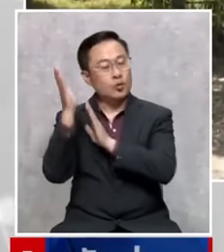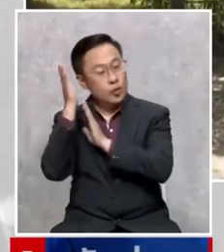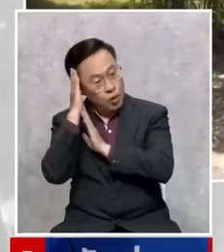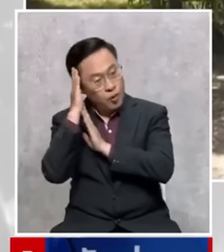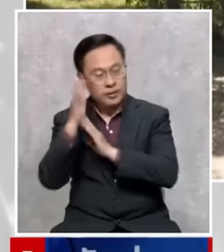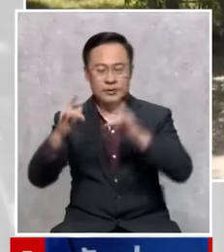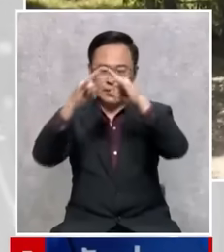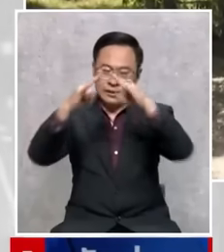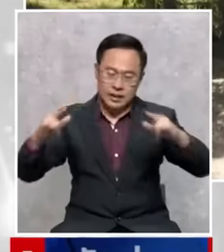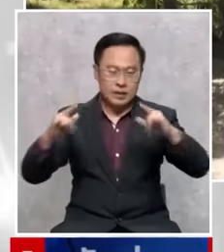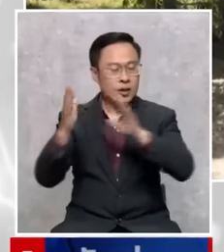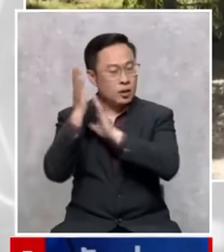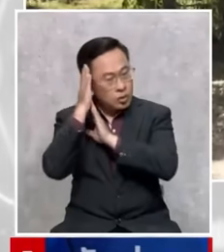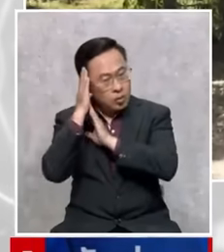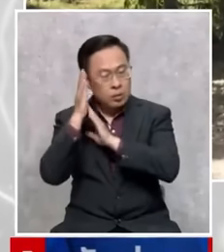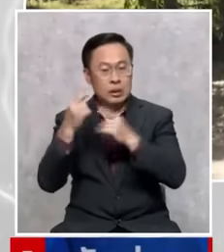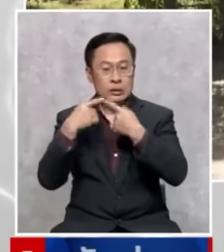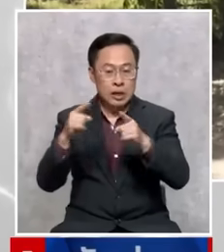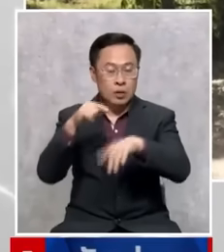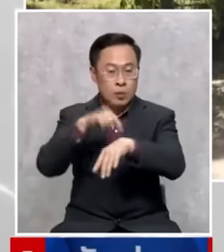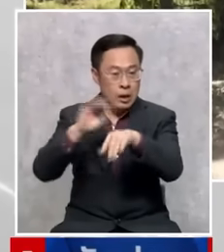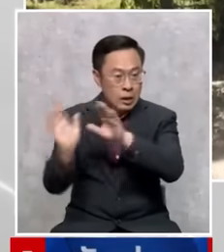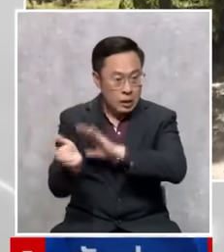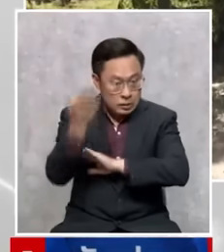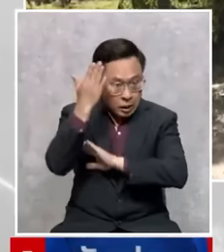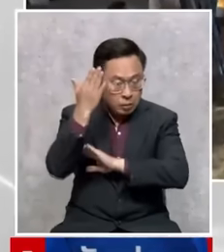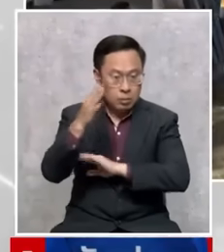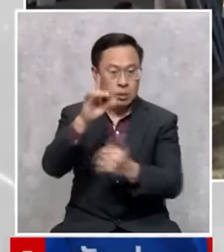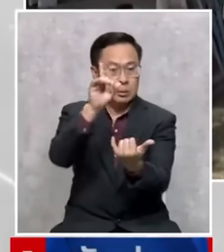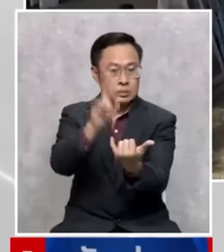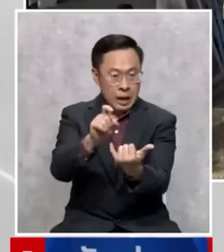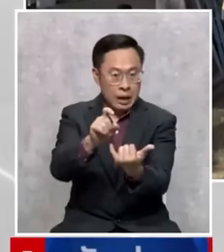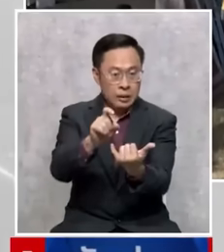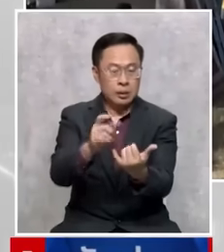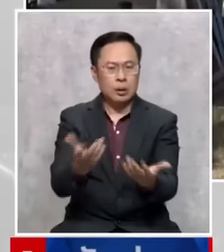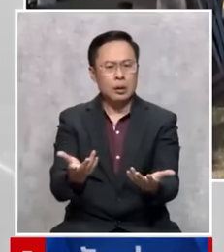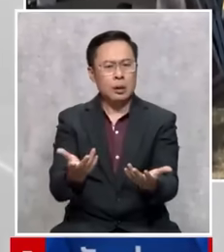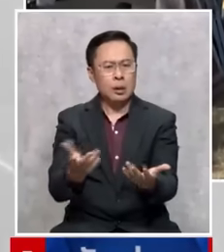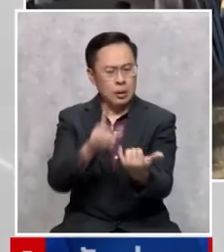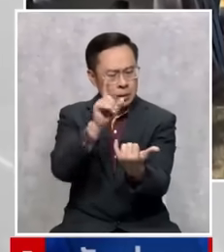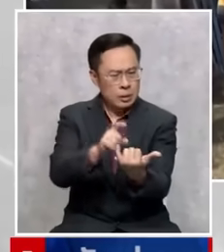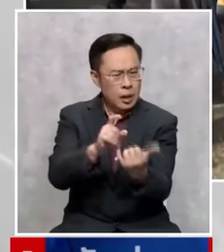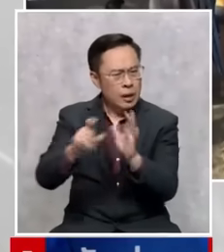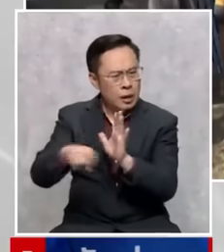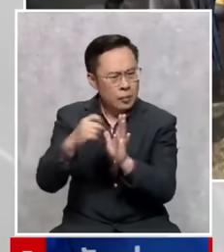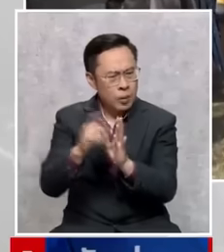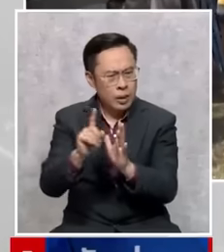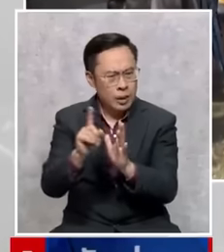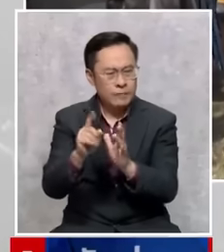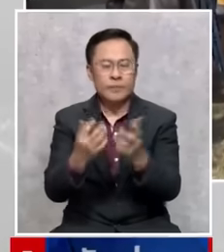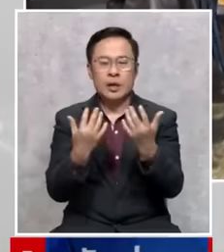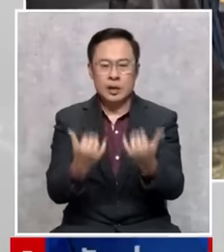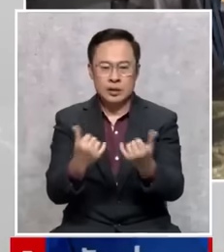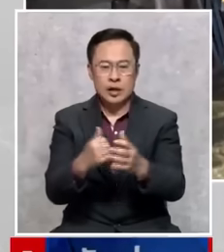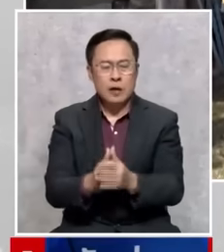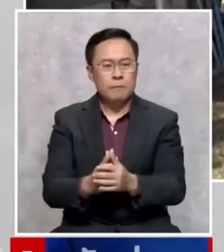เต็นท์มานอนปกติค่ะแต่ปรากฏตื่นเช้ามาชายคนนี้กลายเป็นศพค ่ ะไม่ทราบสาเหตุว่าเกิดอะไรขึ้นนะคะรอบนี้ไป